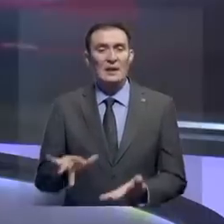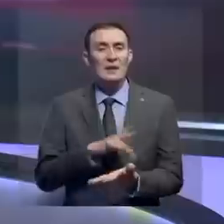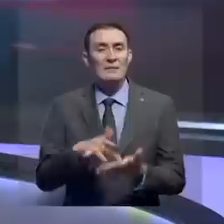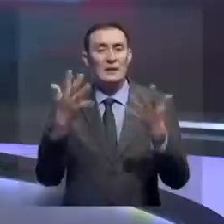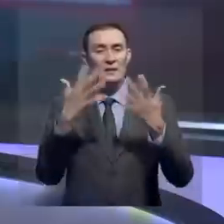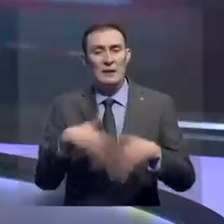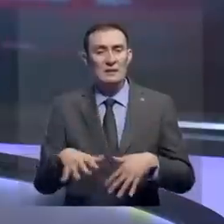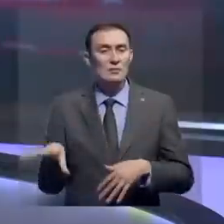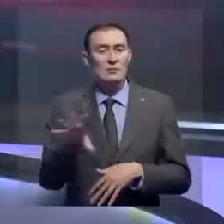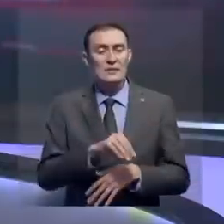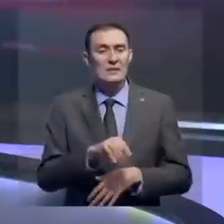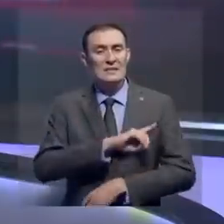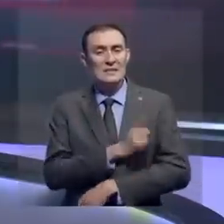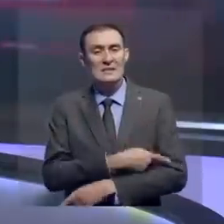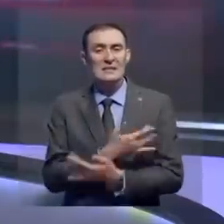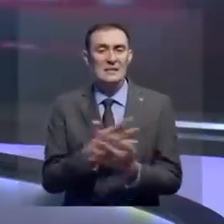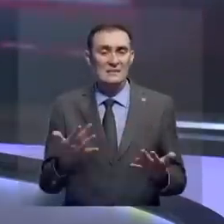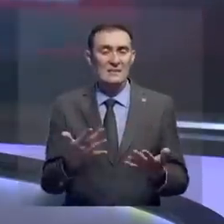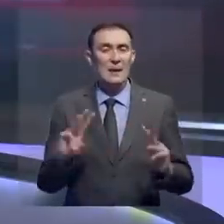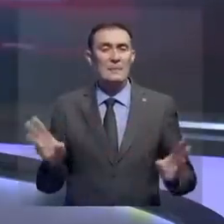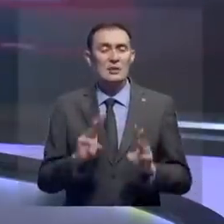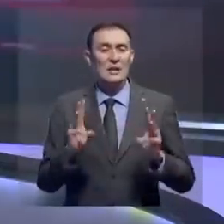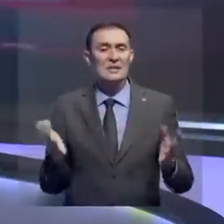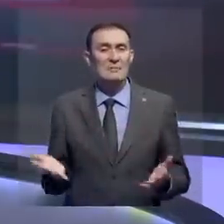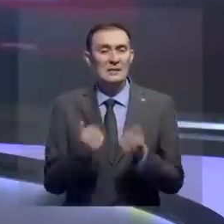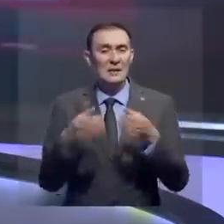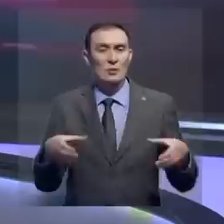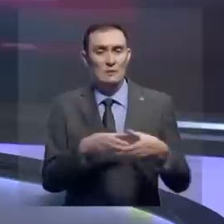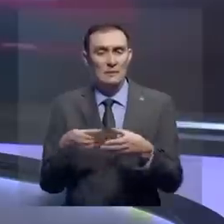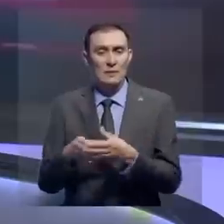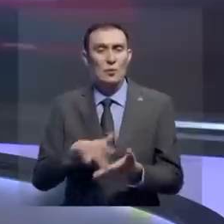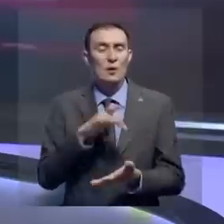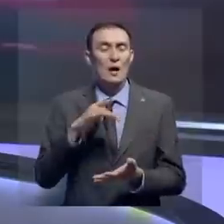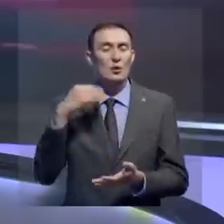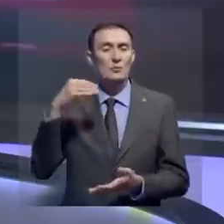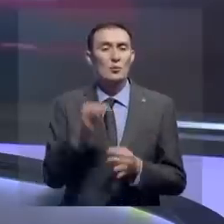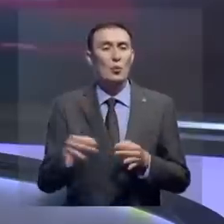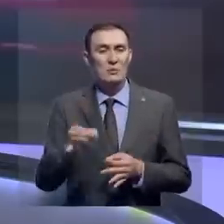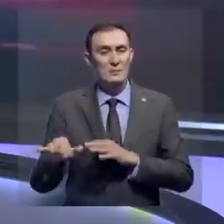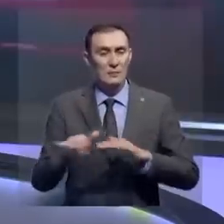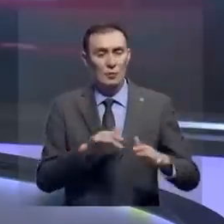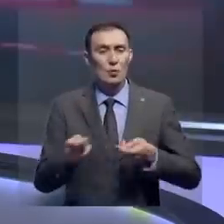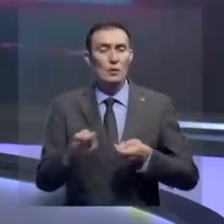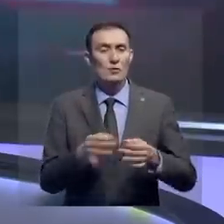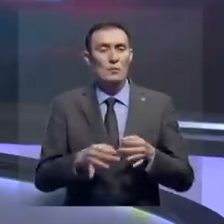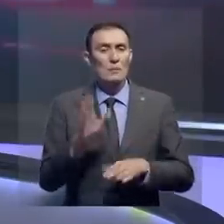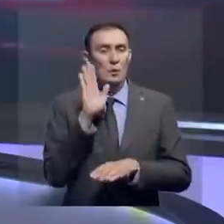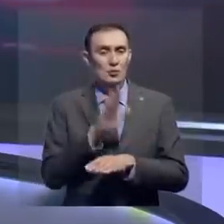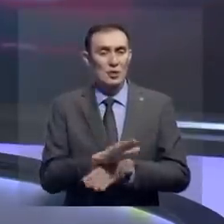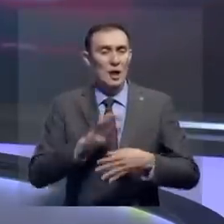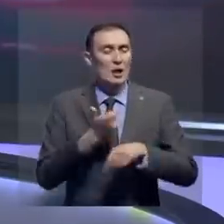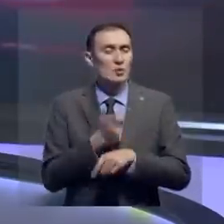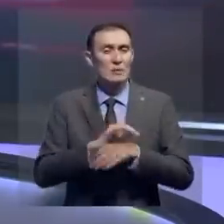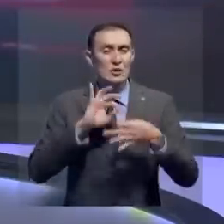инвентаризацию всех сил и средств пожарно-спасательных подразделений проведут в Актюбинской области руководство региона поручило